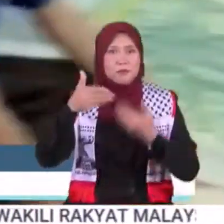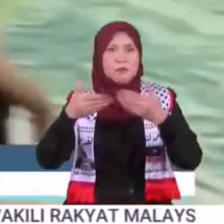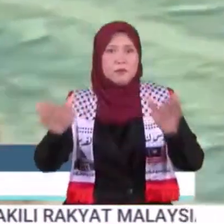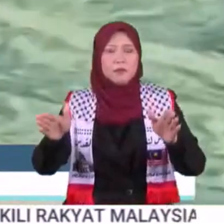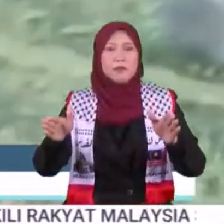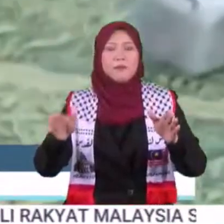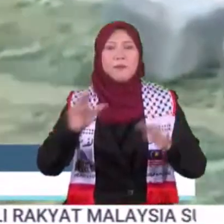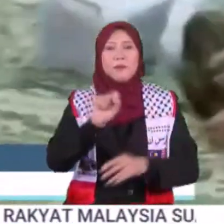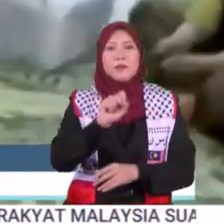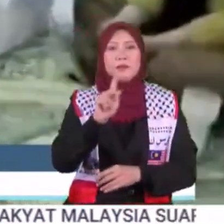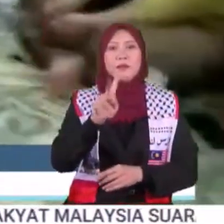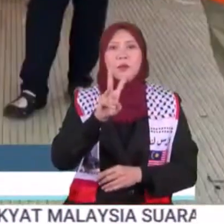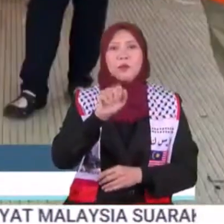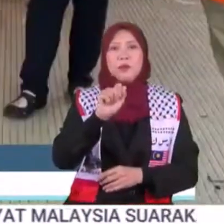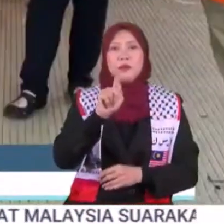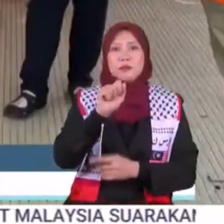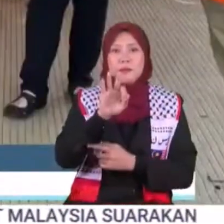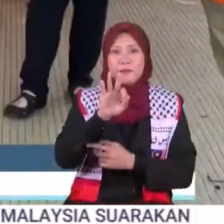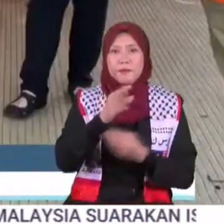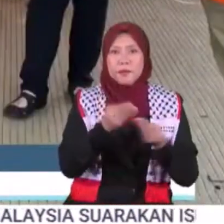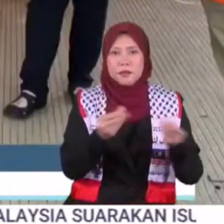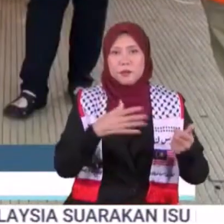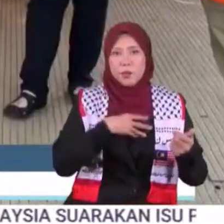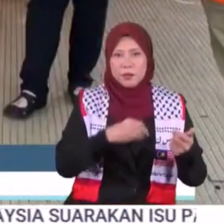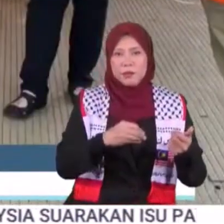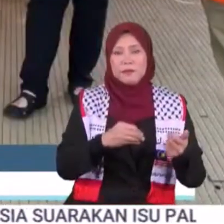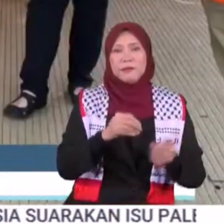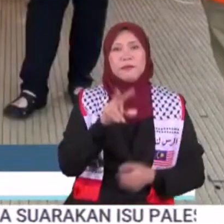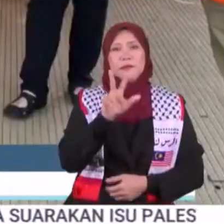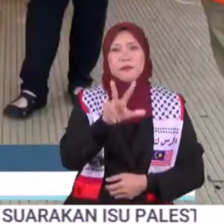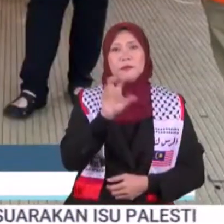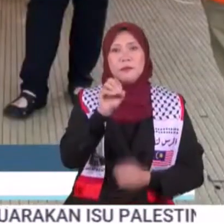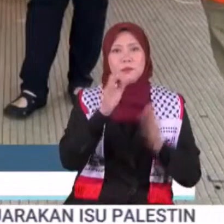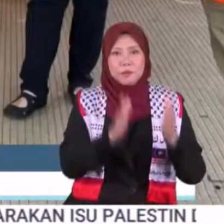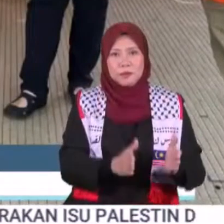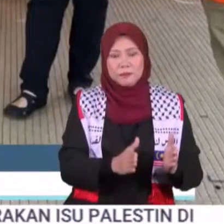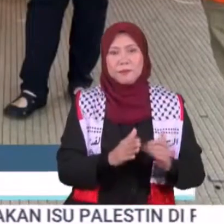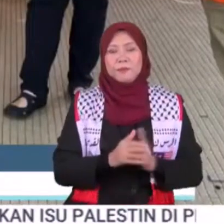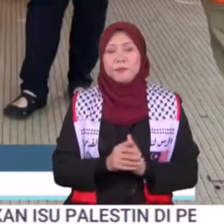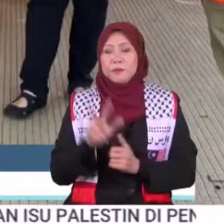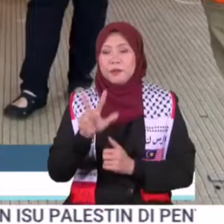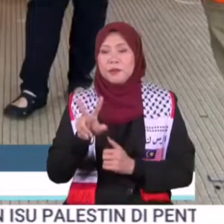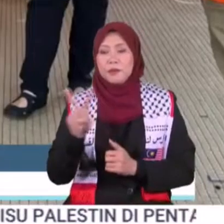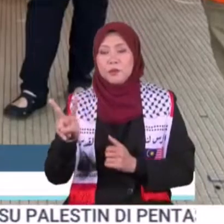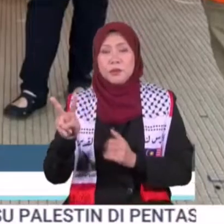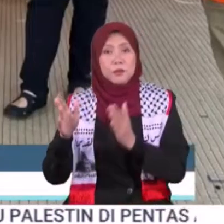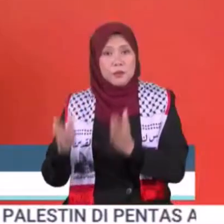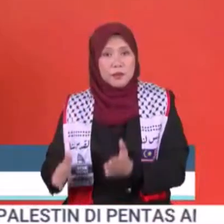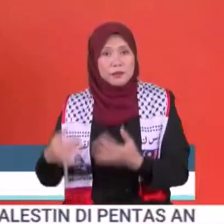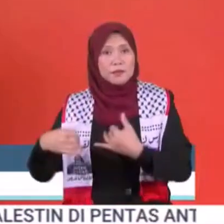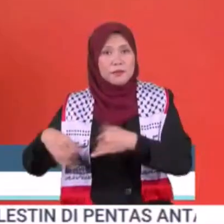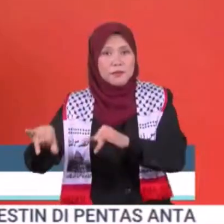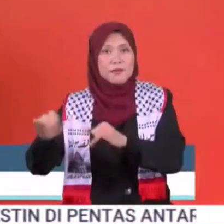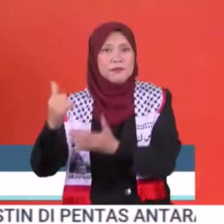Mar iaitu SK wakaf raja di pasir Puteh melibatkan 30 penduduk manakala 32